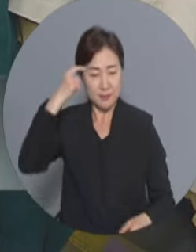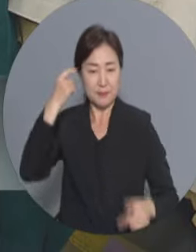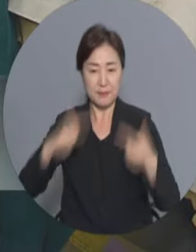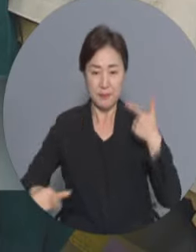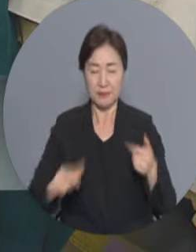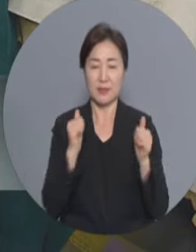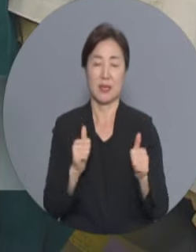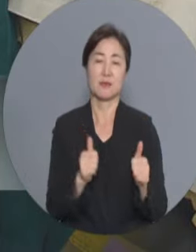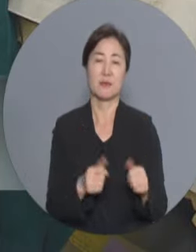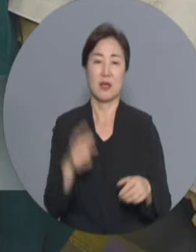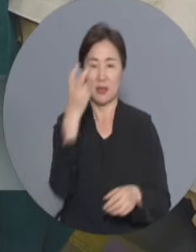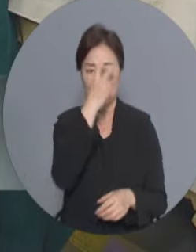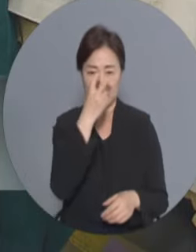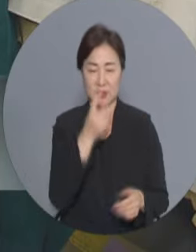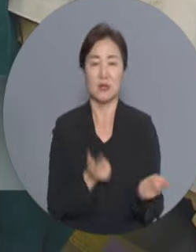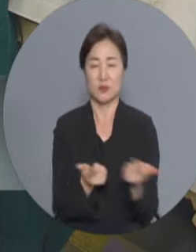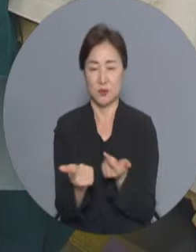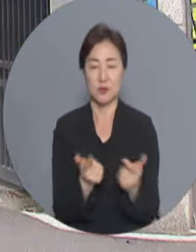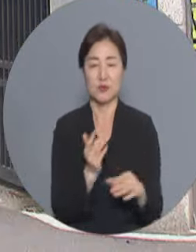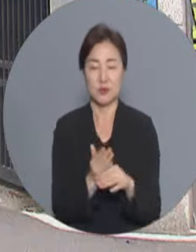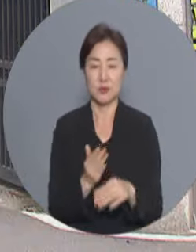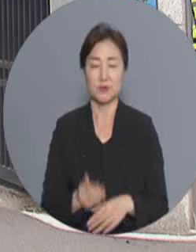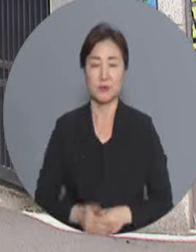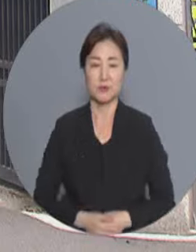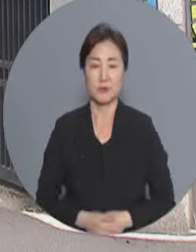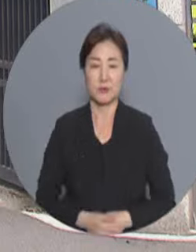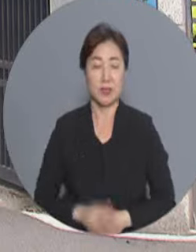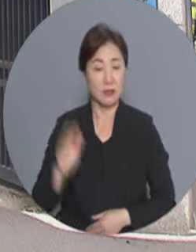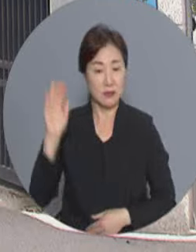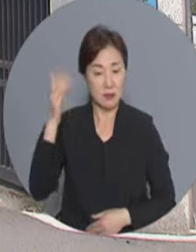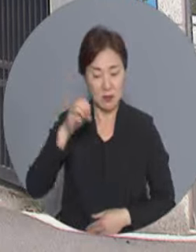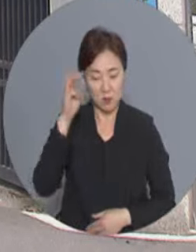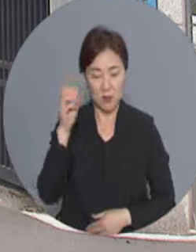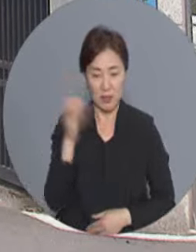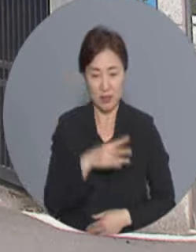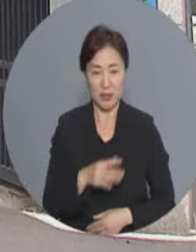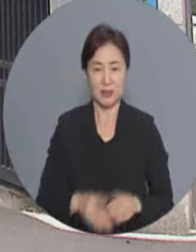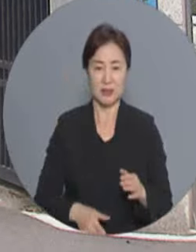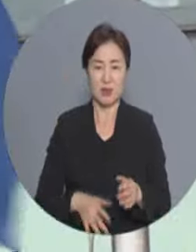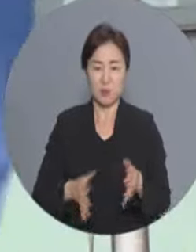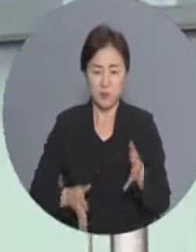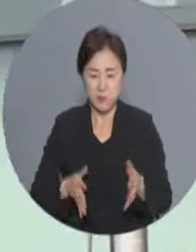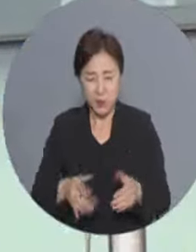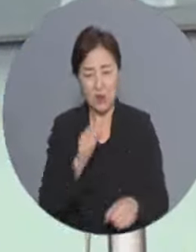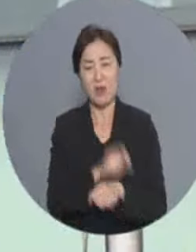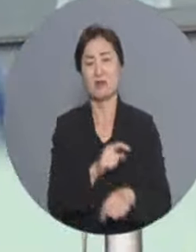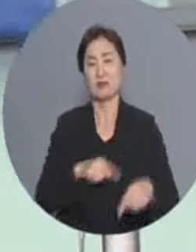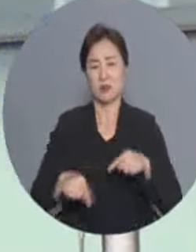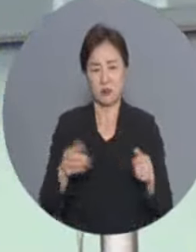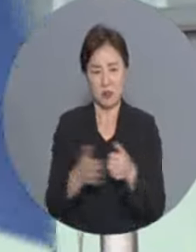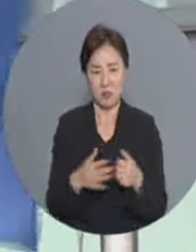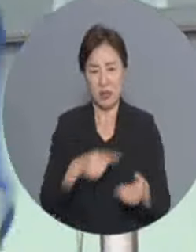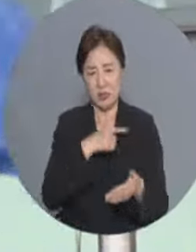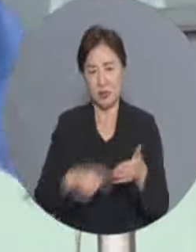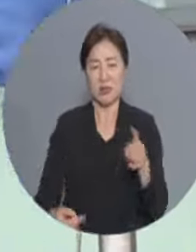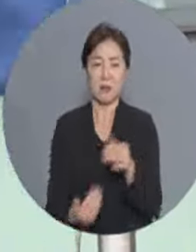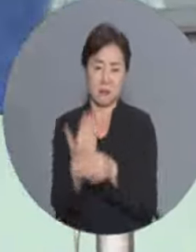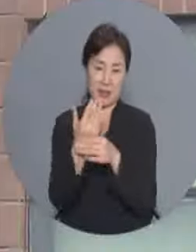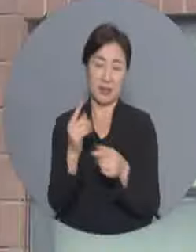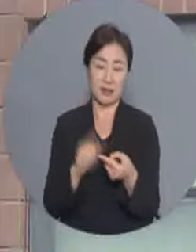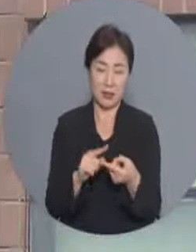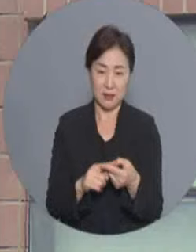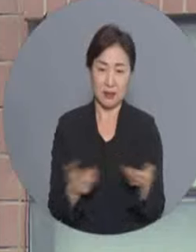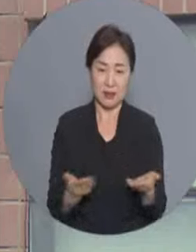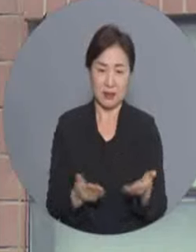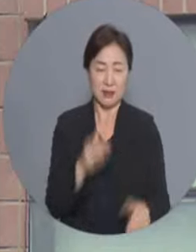제기해 감사원에서 조정 중에 있습니다. 또 최근에는 광양시의 미흡한 행정으로 재산상 손실을 끼쳤다며